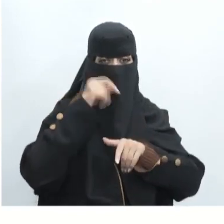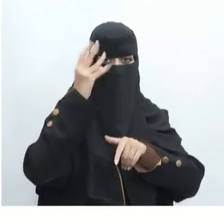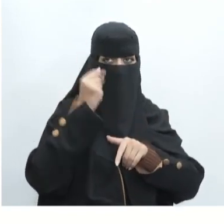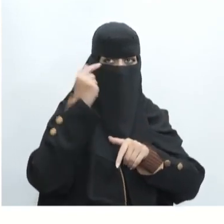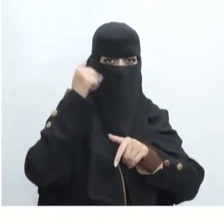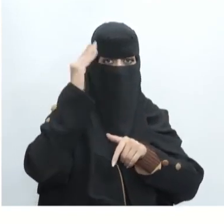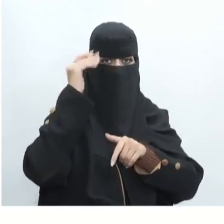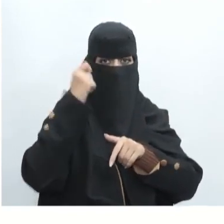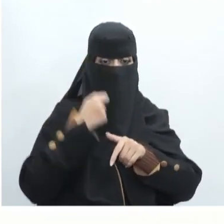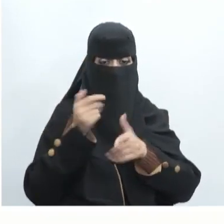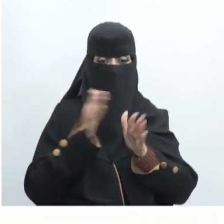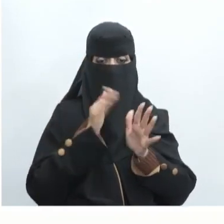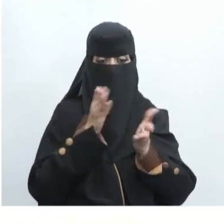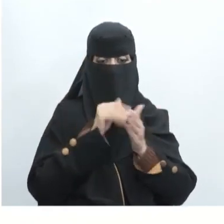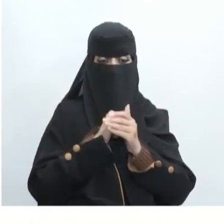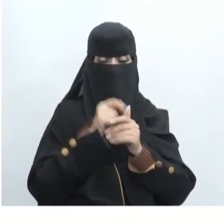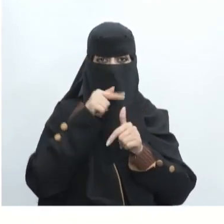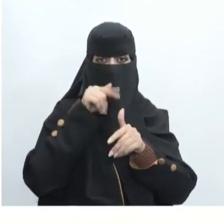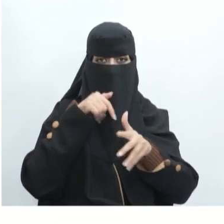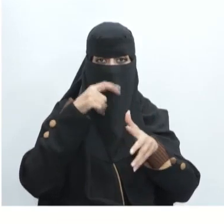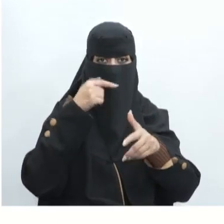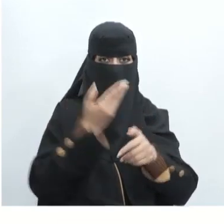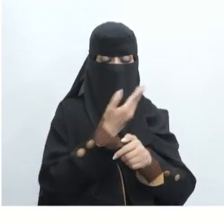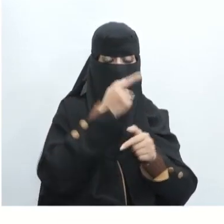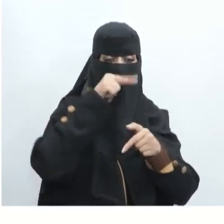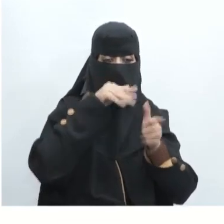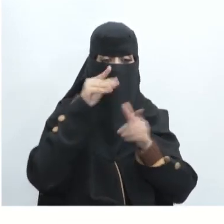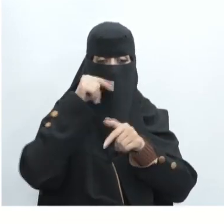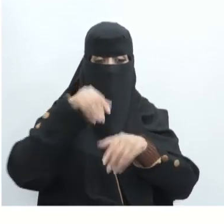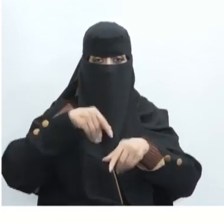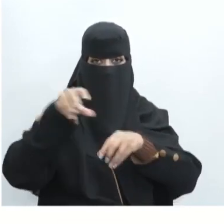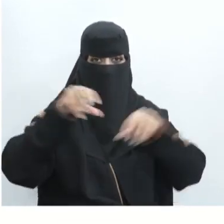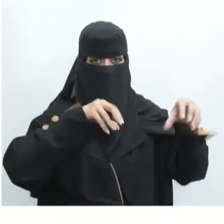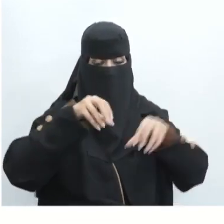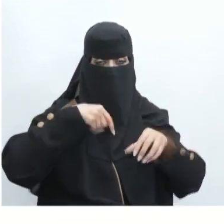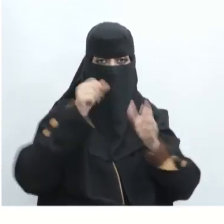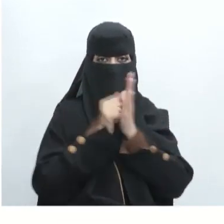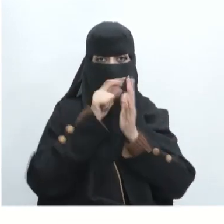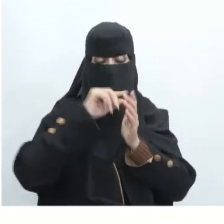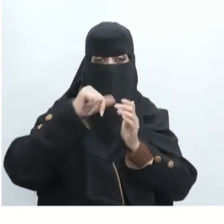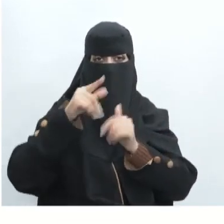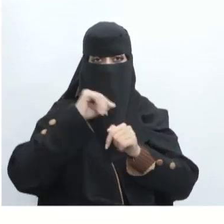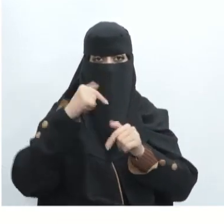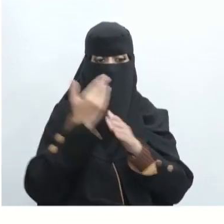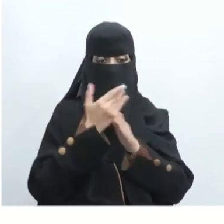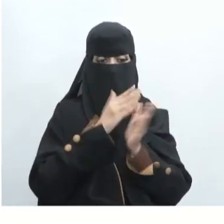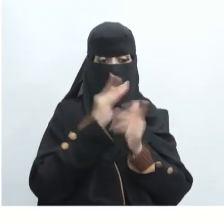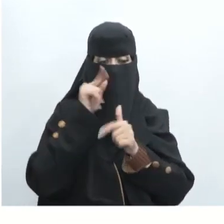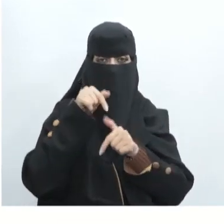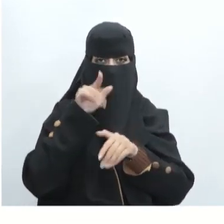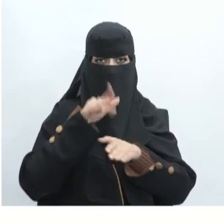الاناث احسنتم ماذا بعد ممتازين يتاثروا التوزيع السكاني طبعا لعوامل